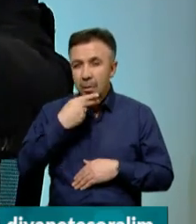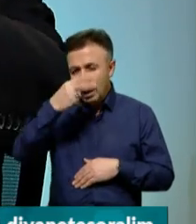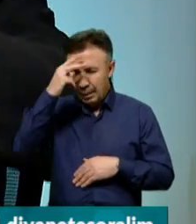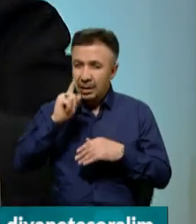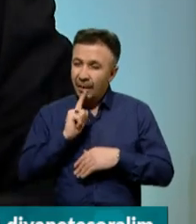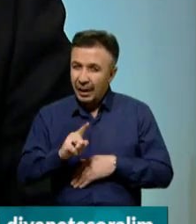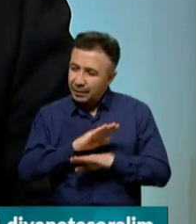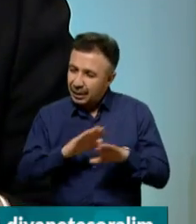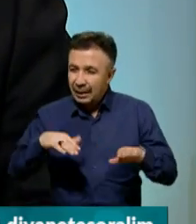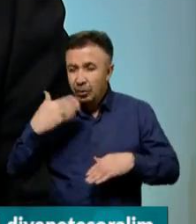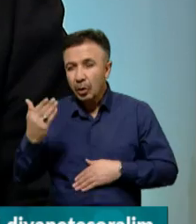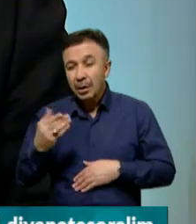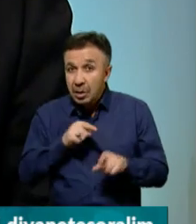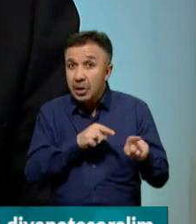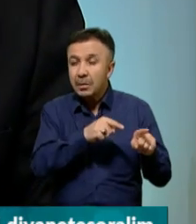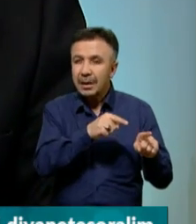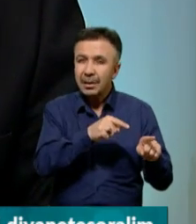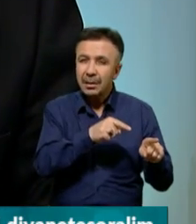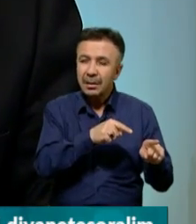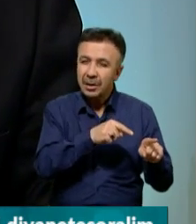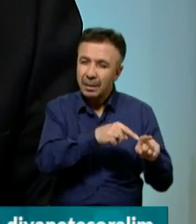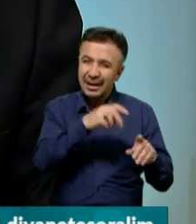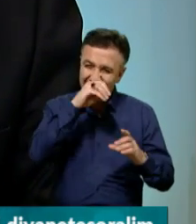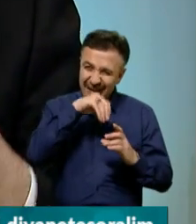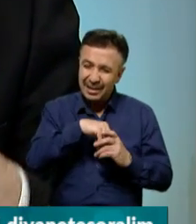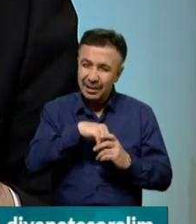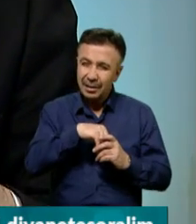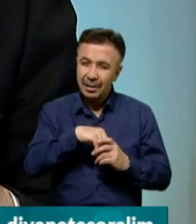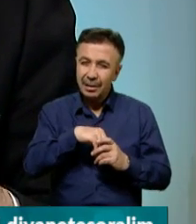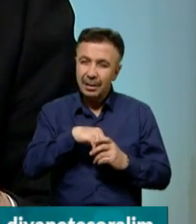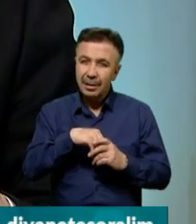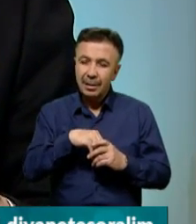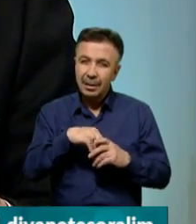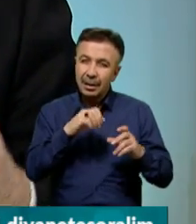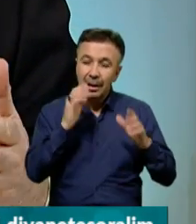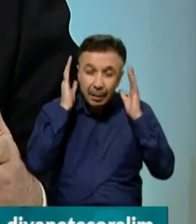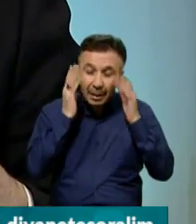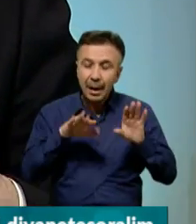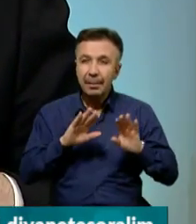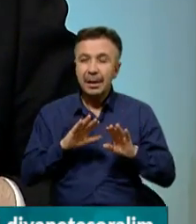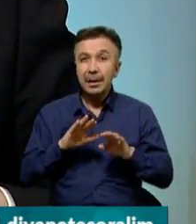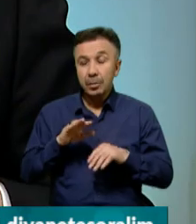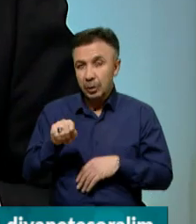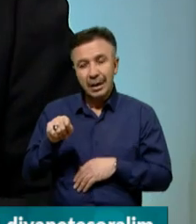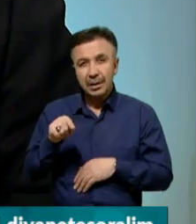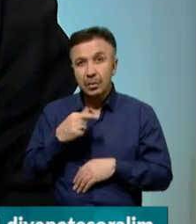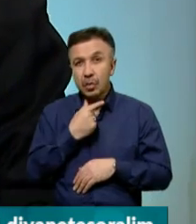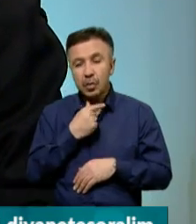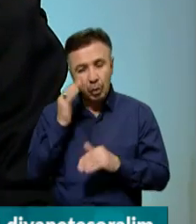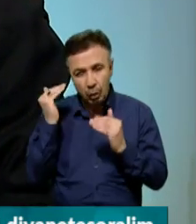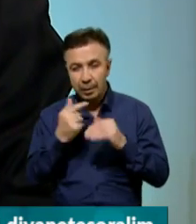sonra yetişmek için gidebilir. Burada da sünneti terk etmiş olmaz. Niye? Meşru bir mazereti var çünkü. Seferilik var ortada. Hı hı.